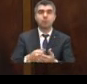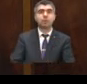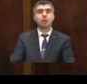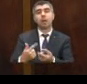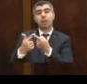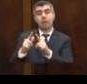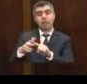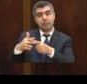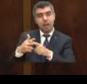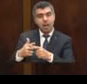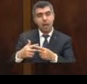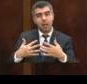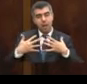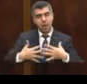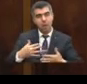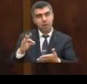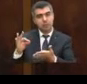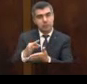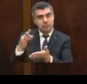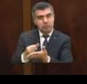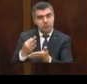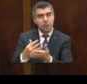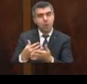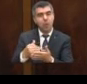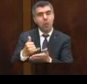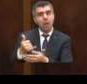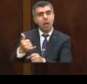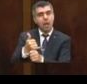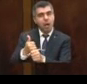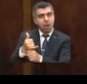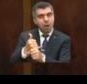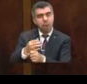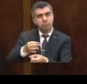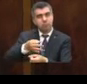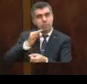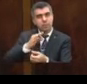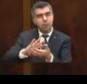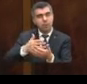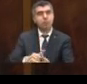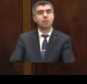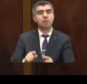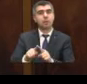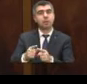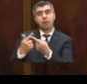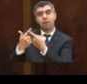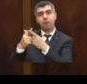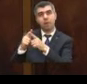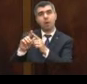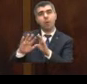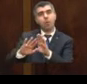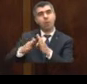بالصناعة التقليدية والمقاهي والمطاعم والمعارض والنقل السياحي وغيرها من المهن المرتبطة بهذا